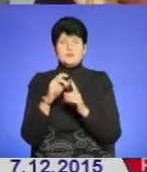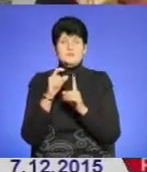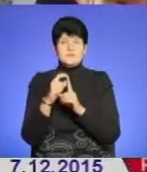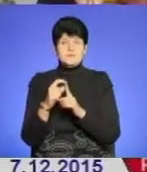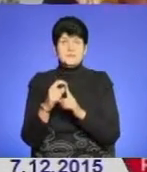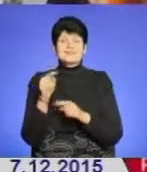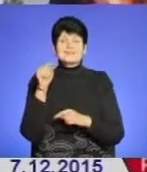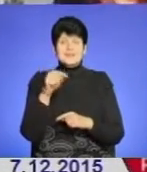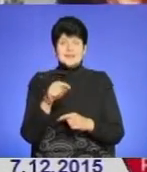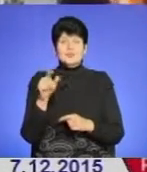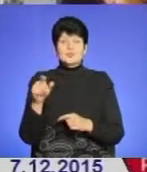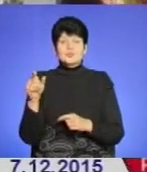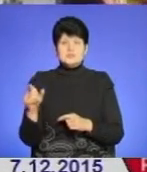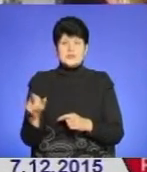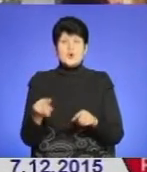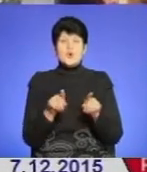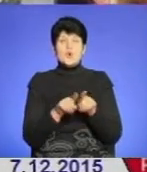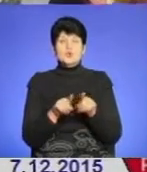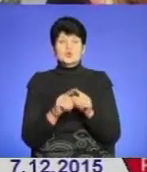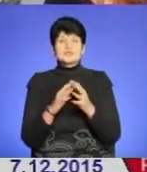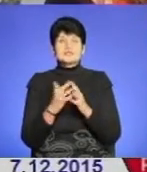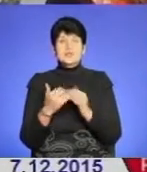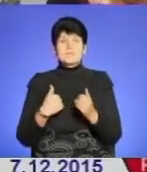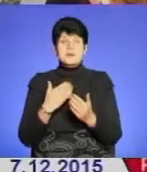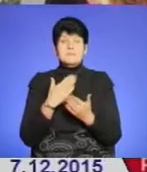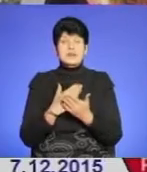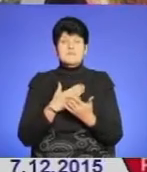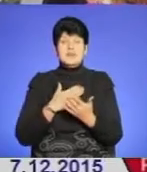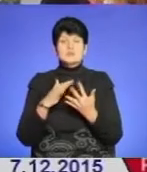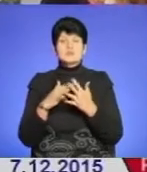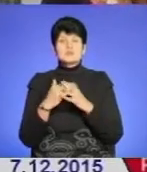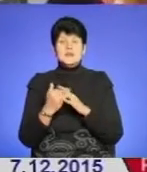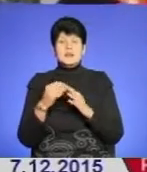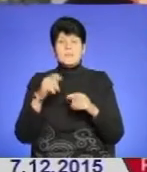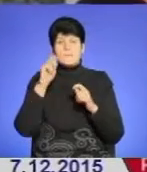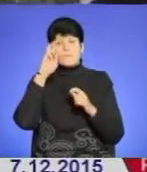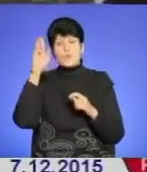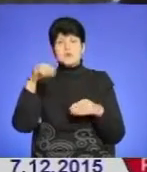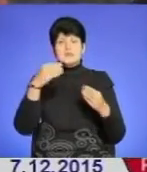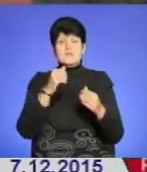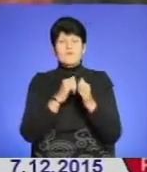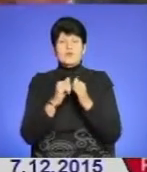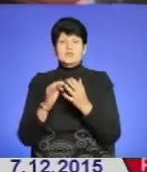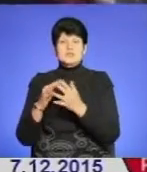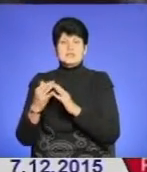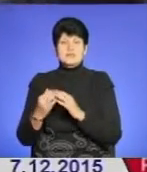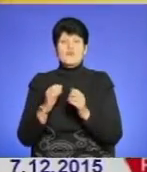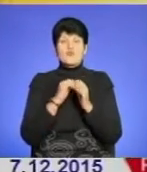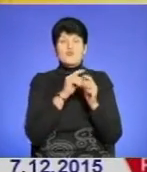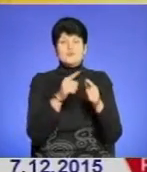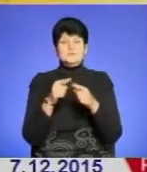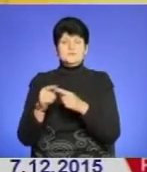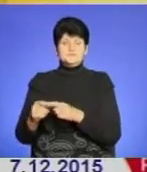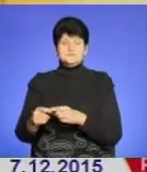людей, таких односельчан, як ми маємо у нашому селі, хай Бог дає у кожне село, у кожний край.